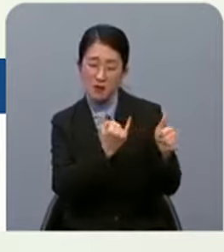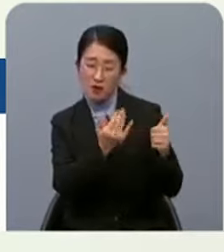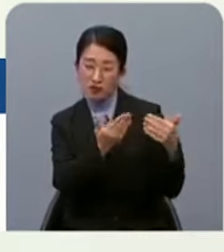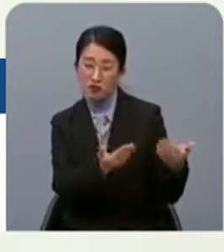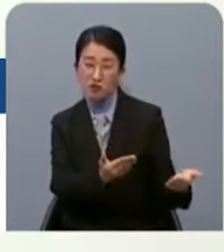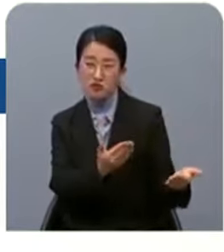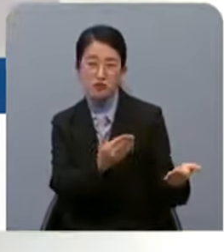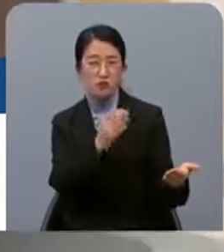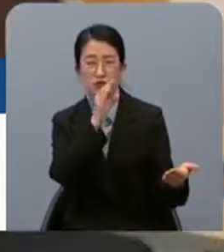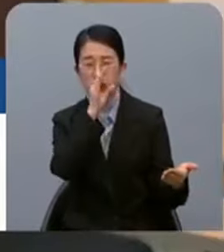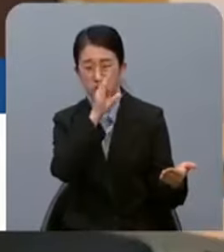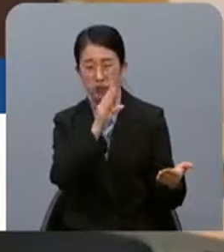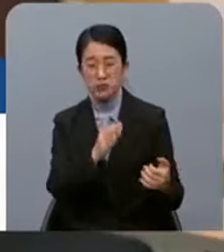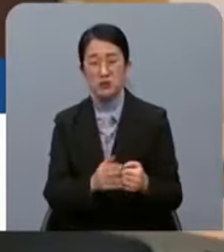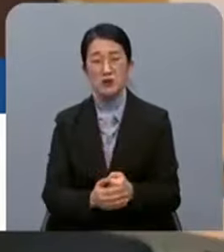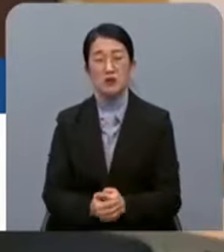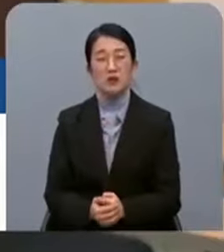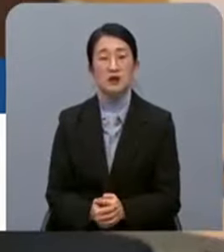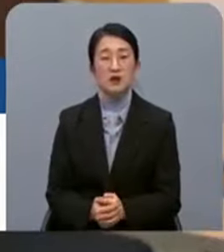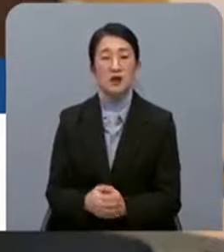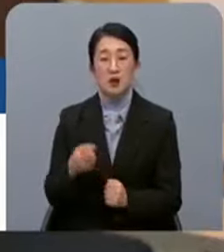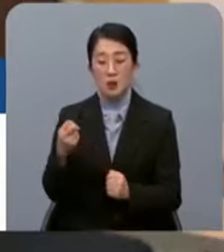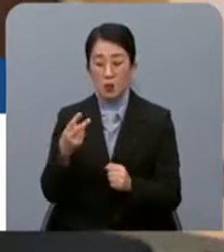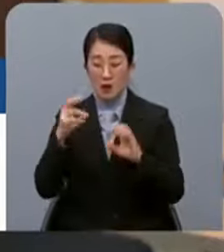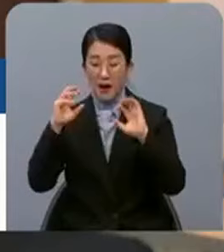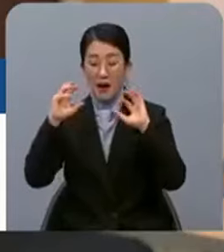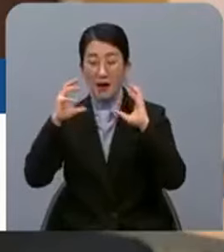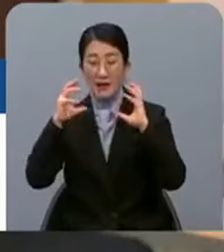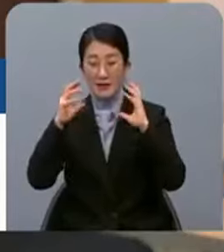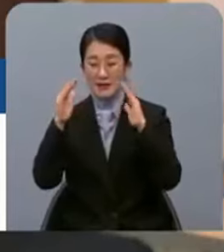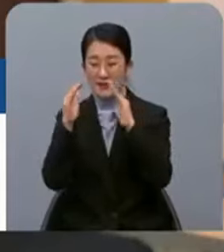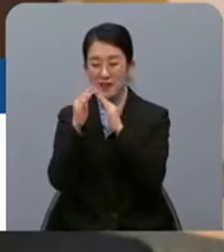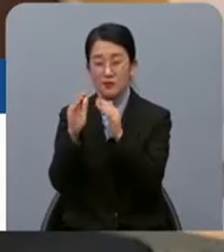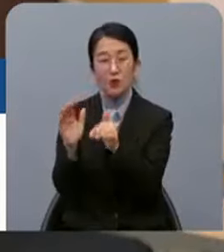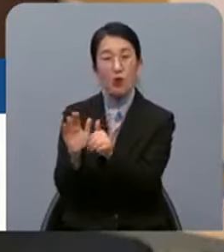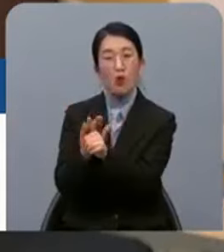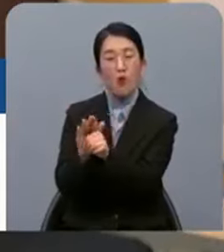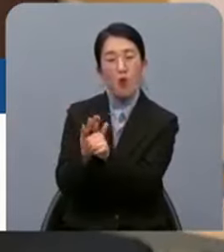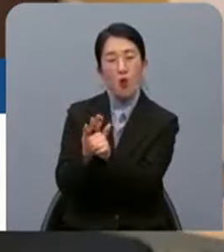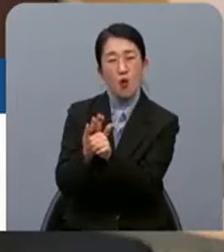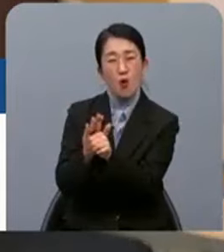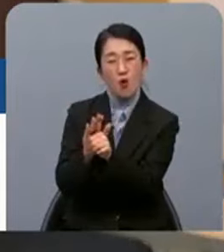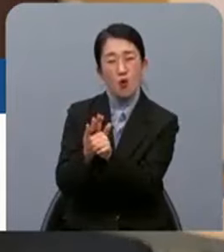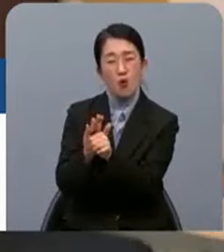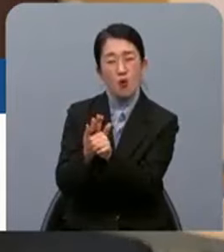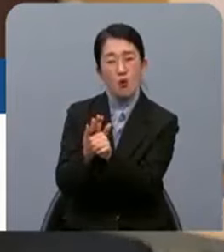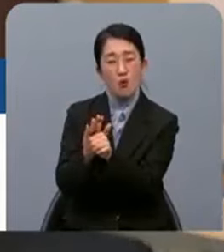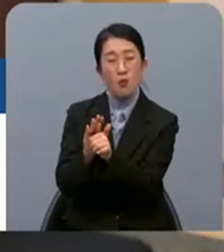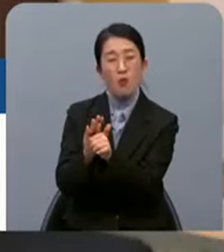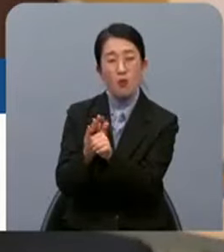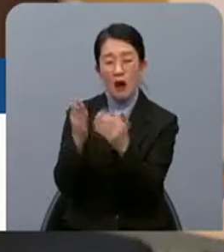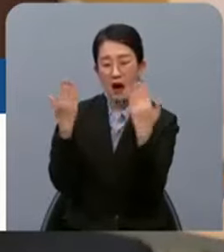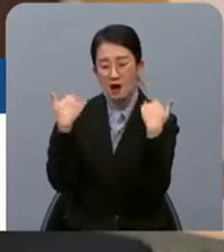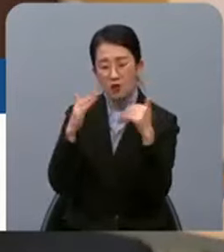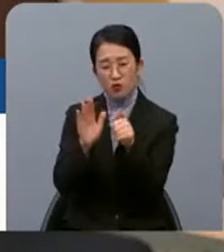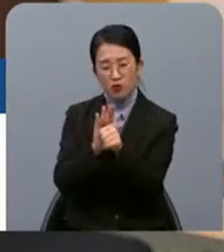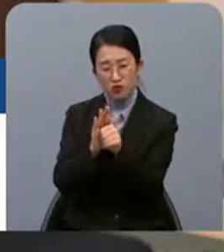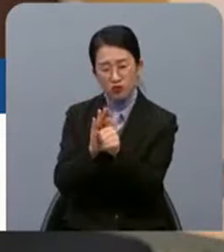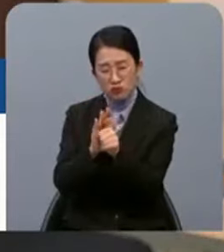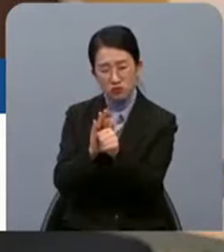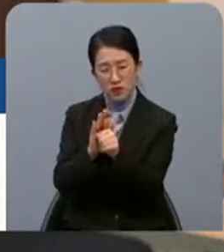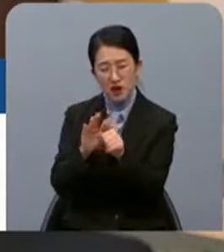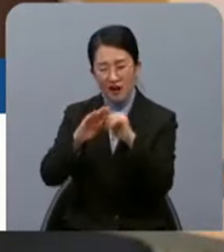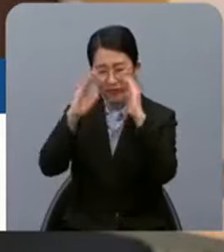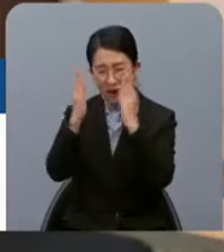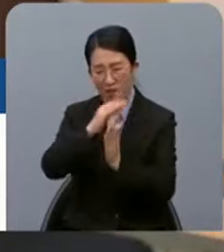아니었어서. 아이들이 이렇게 학교에서 돌봄이라든가 늘봄 시행이 있는데 그런 게 다 되지